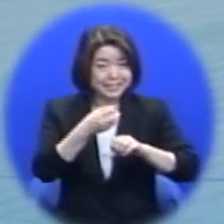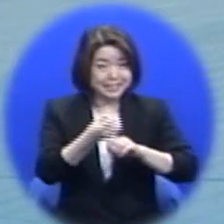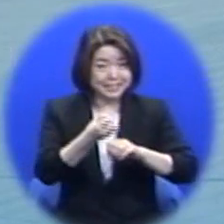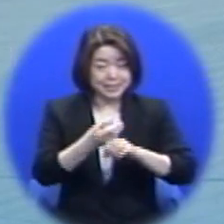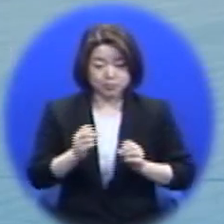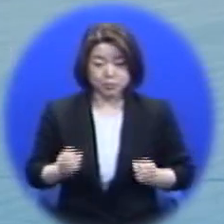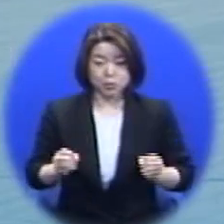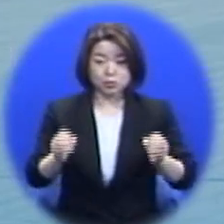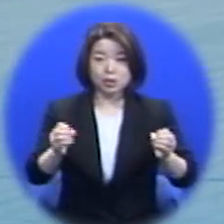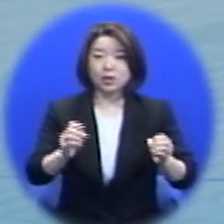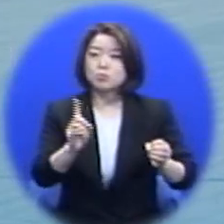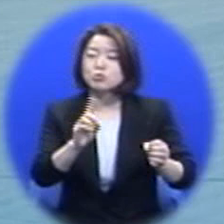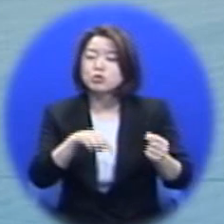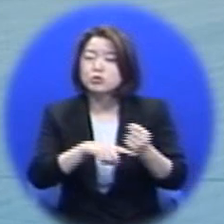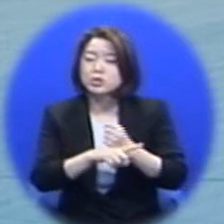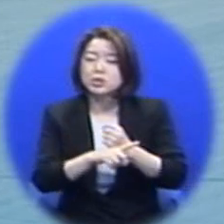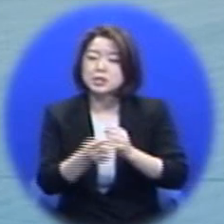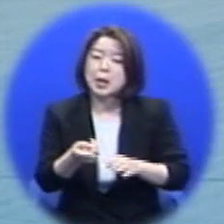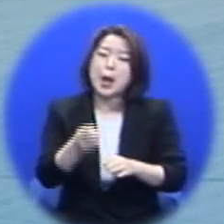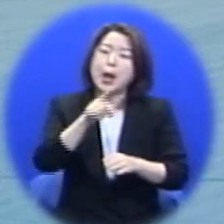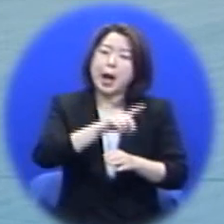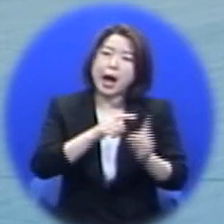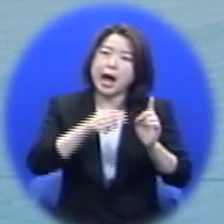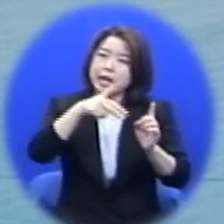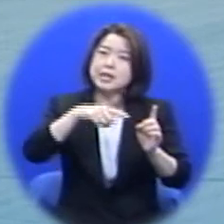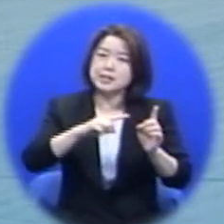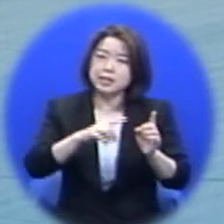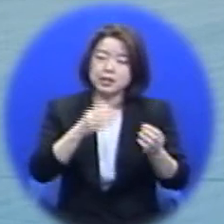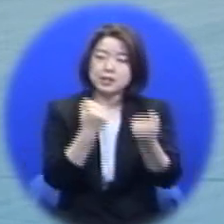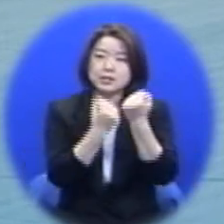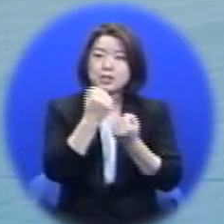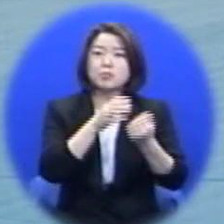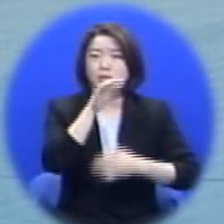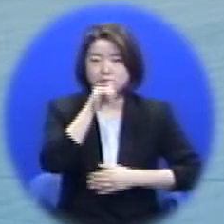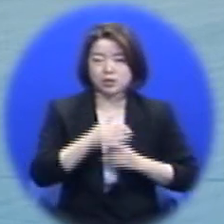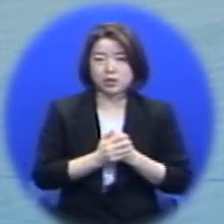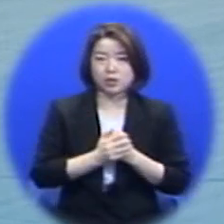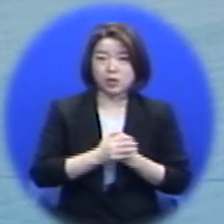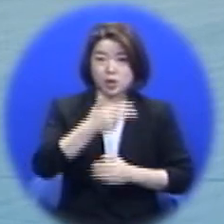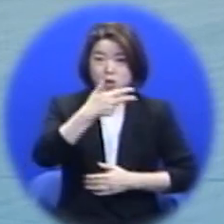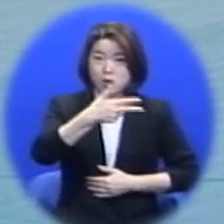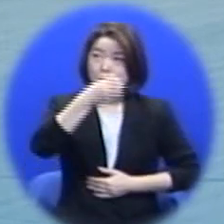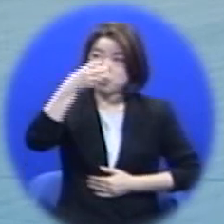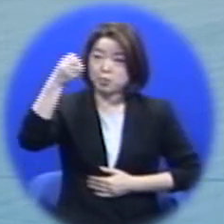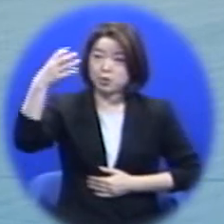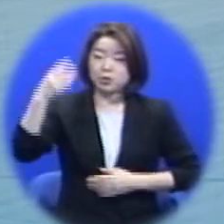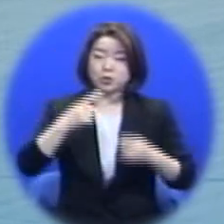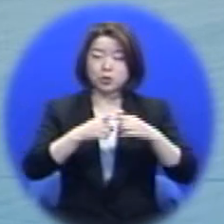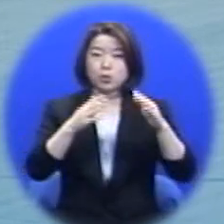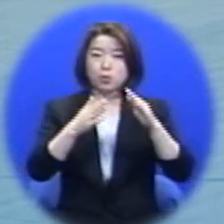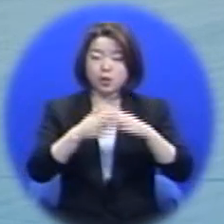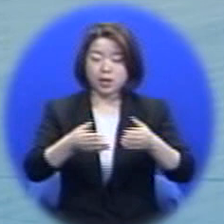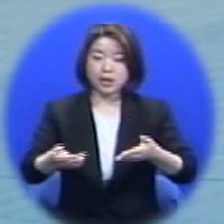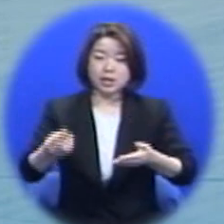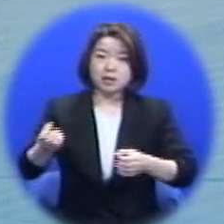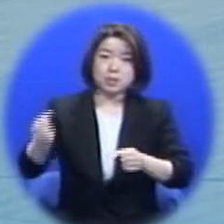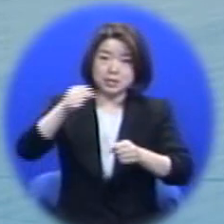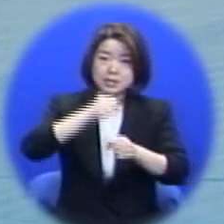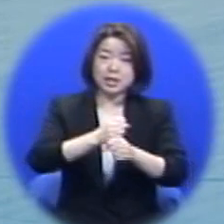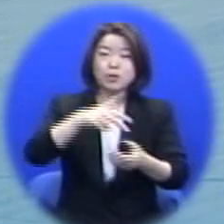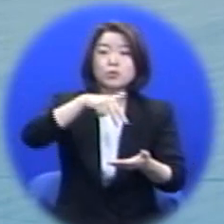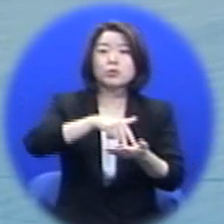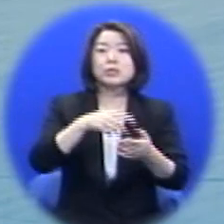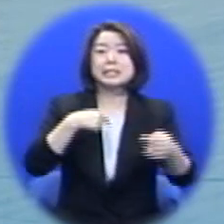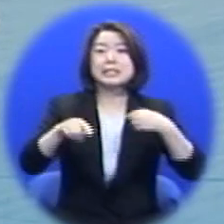20절에서 해석을 해주고 있습니다. 일곱 별은 하나님이 교회를 세운 지도자들이고 일곱 금촛대는